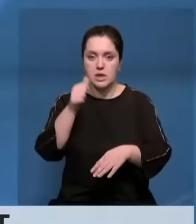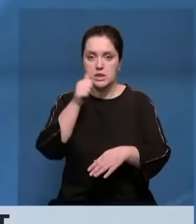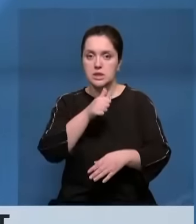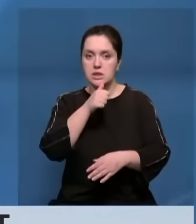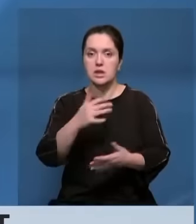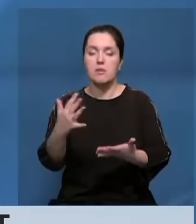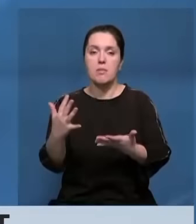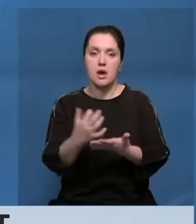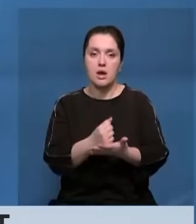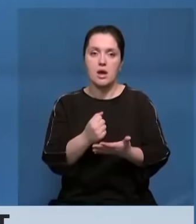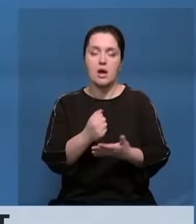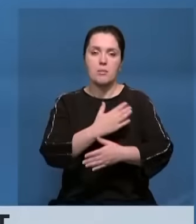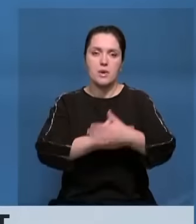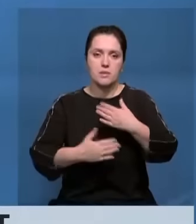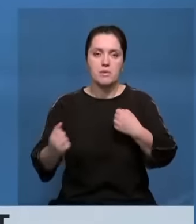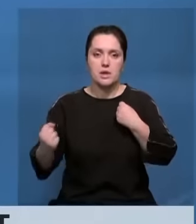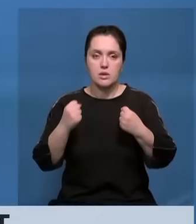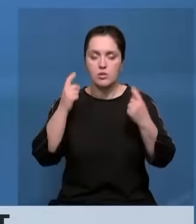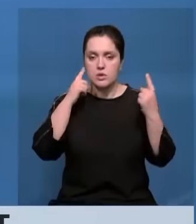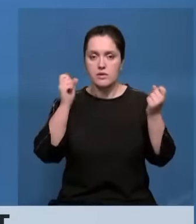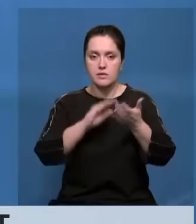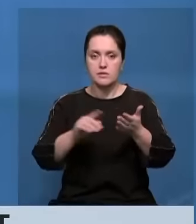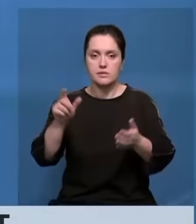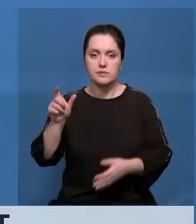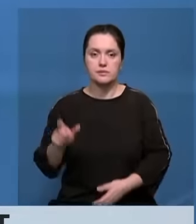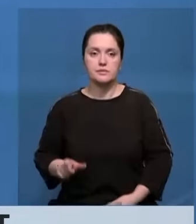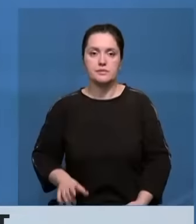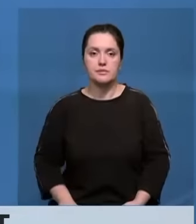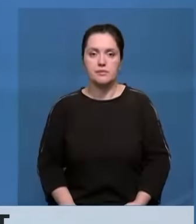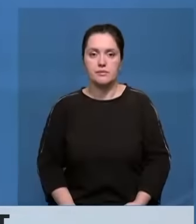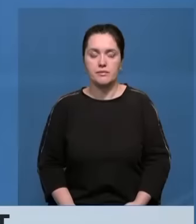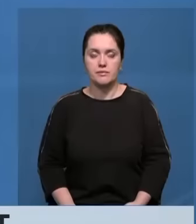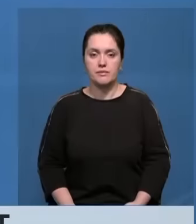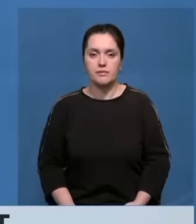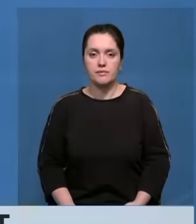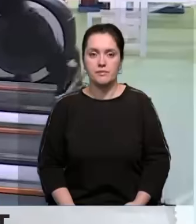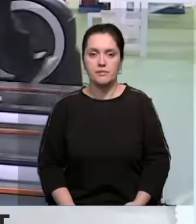соревнований. Секреты побед пара спортсменов узнавал Вячеслав Ветлугин.